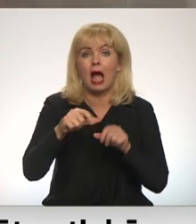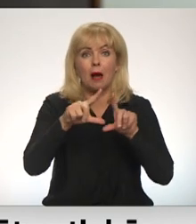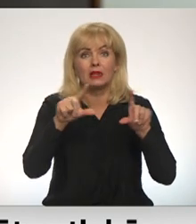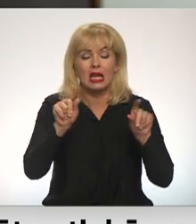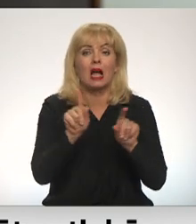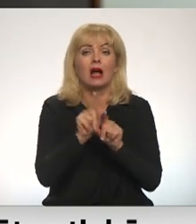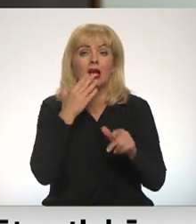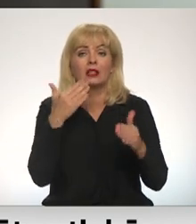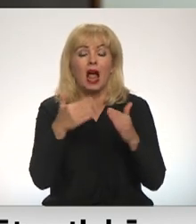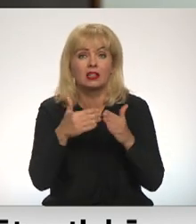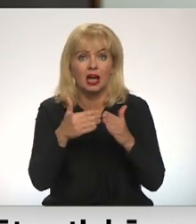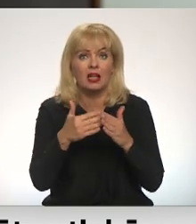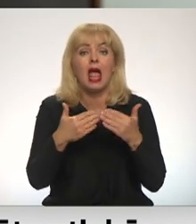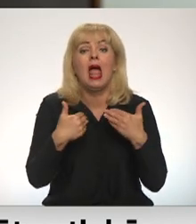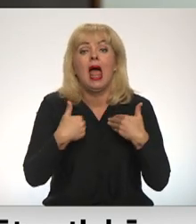Rēzeknē. Var teikt, ka es,